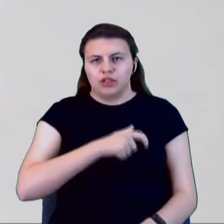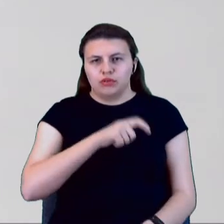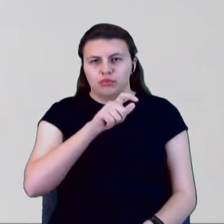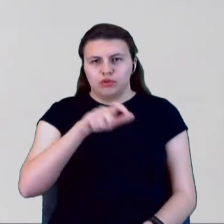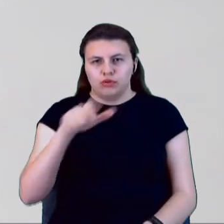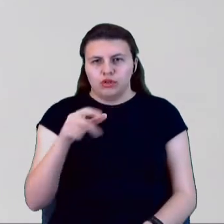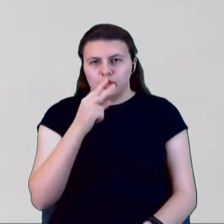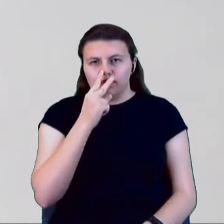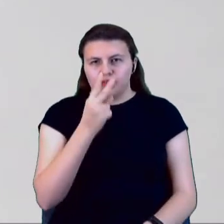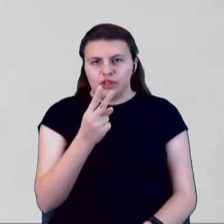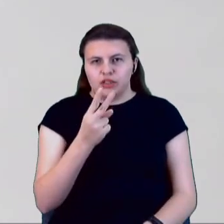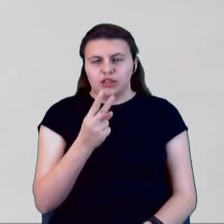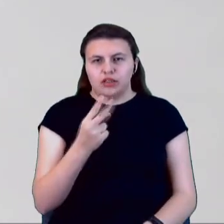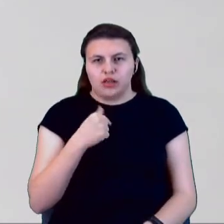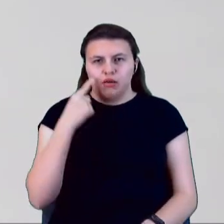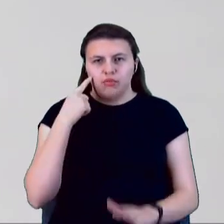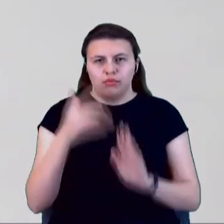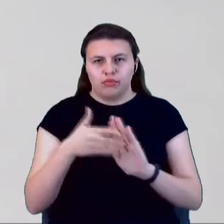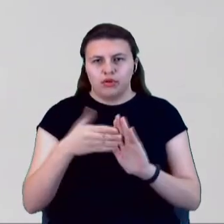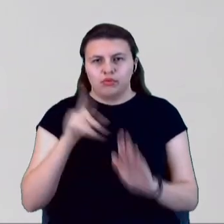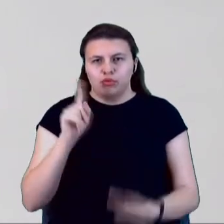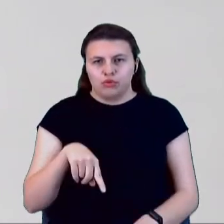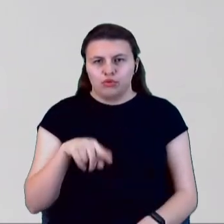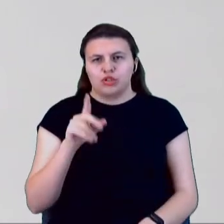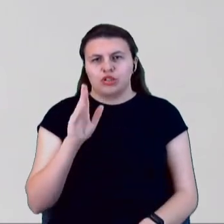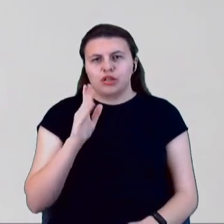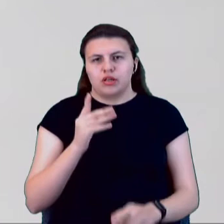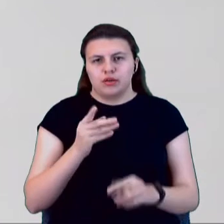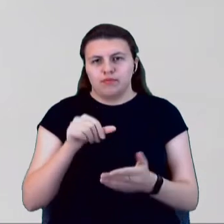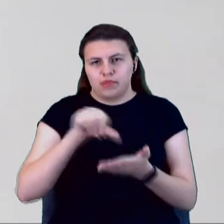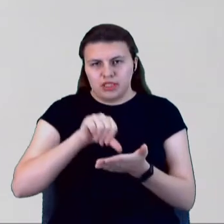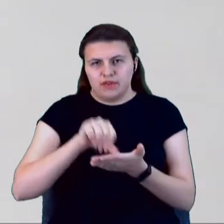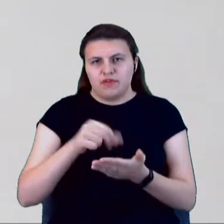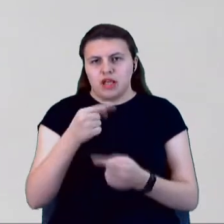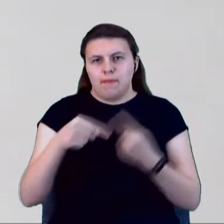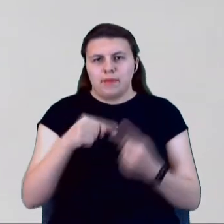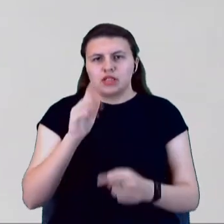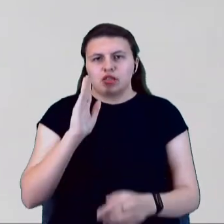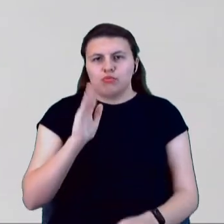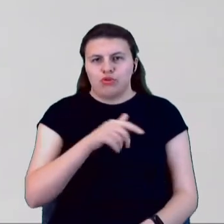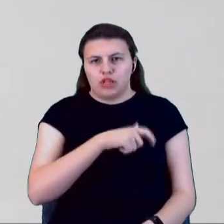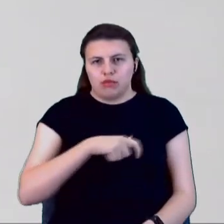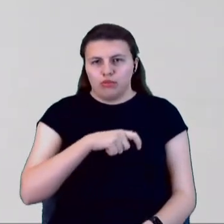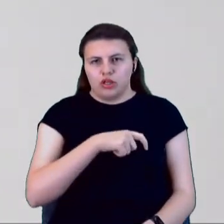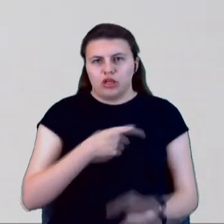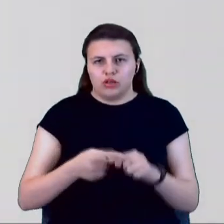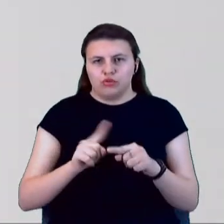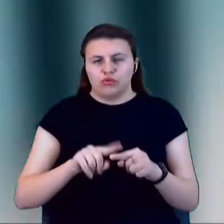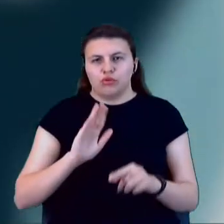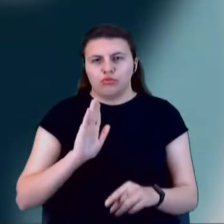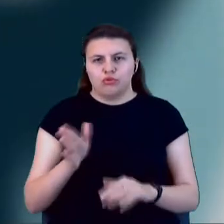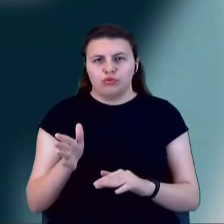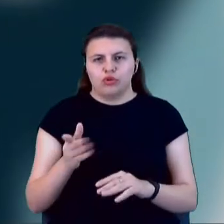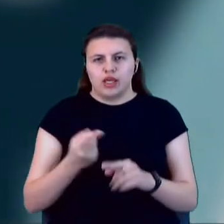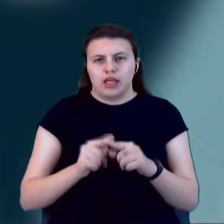видіння. Я розумію, що в числі цих депутатів будуть представники бізнесу, які будуть, ну, так чи інакше лобірувати эти